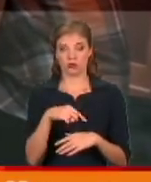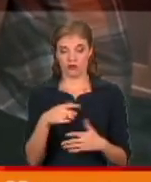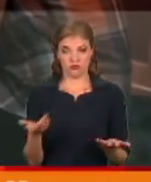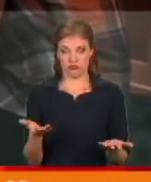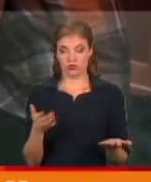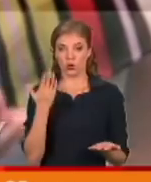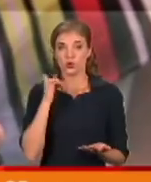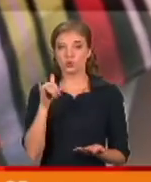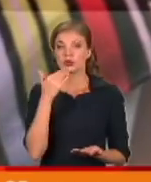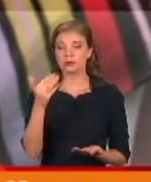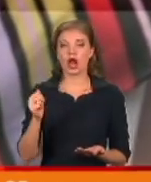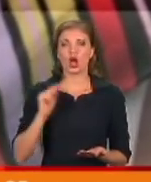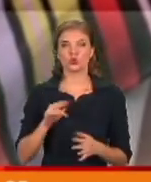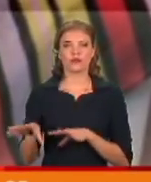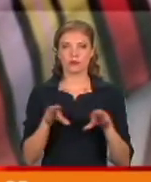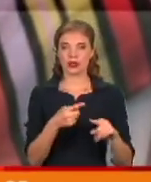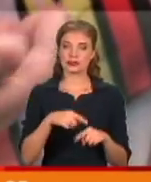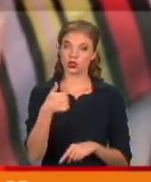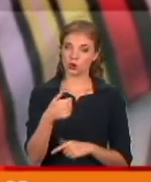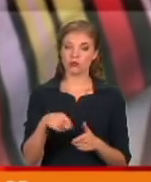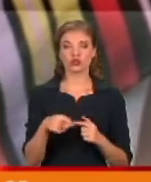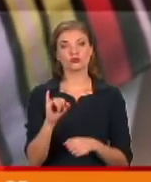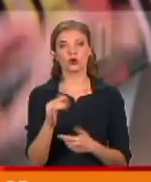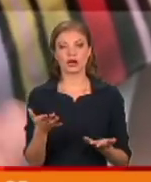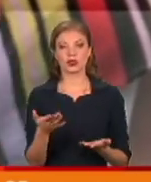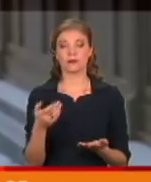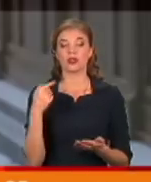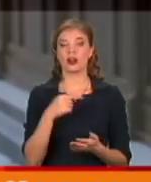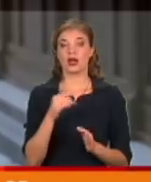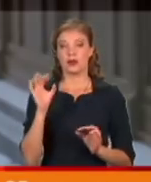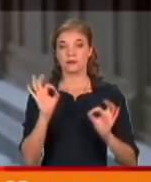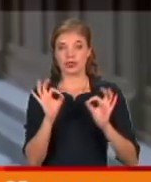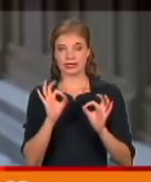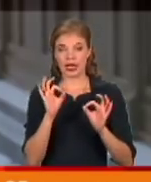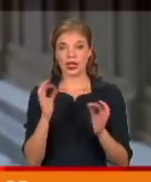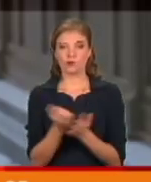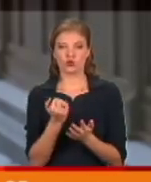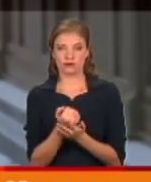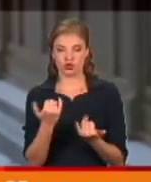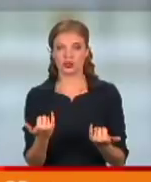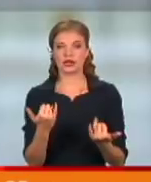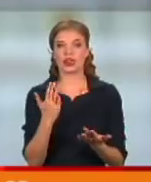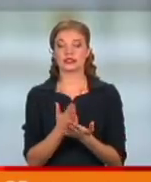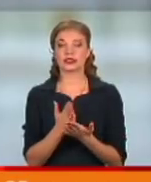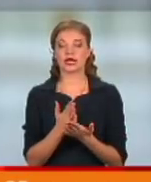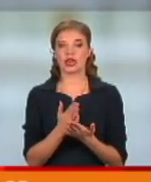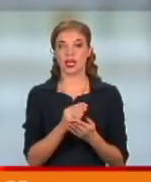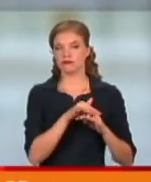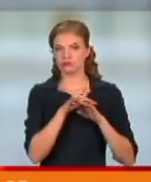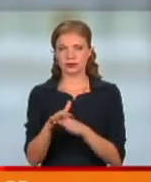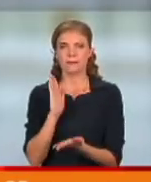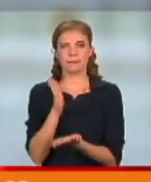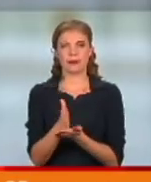губляться. Коли в них питаю, трудова міграція – це добре чи погано? Критерієм успішності з країни є притік